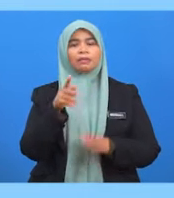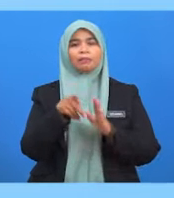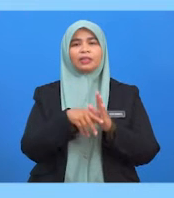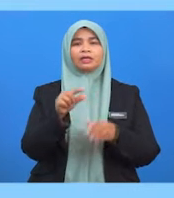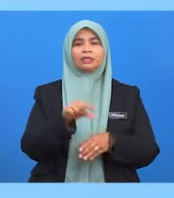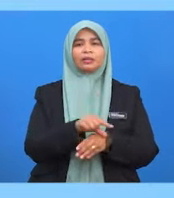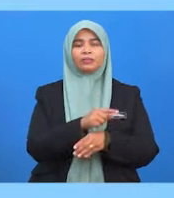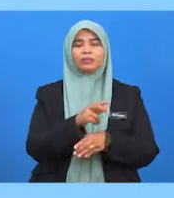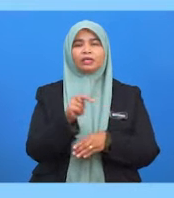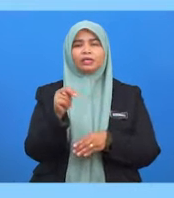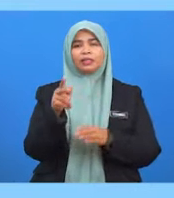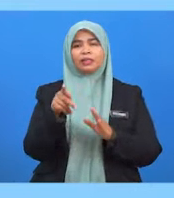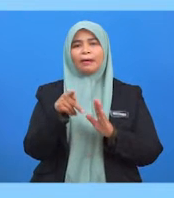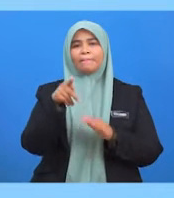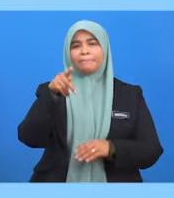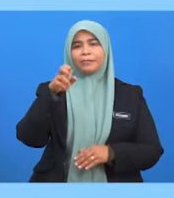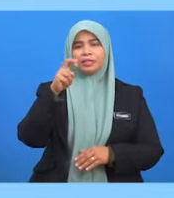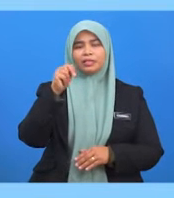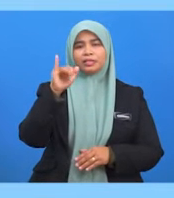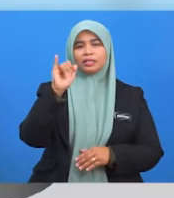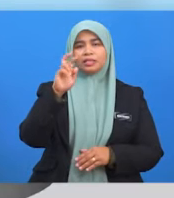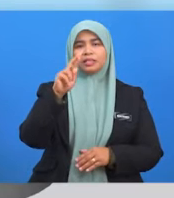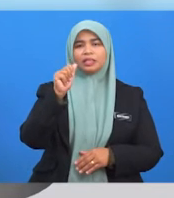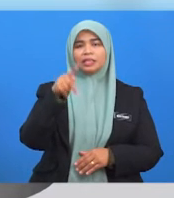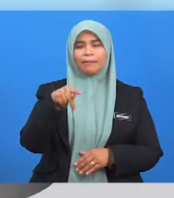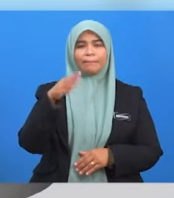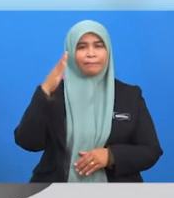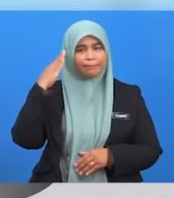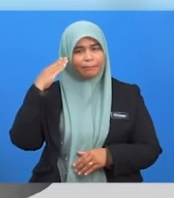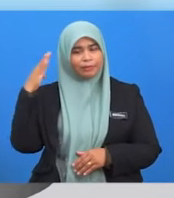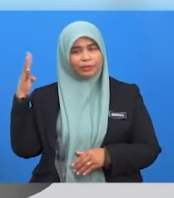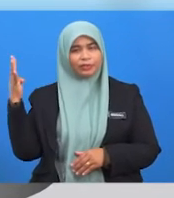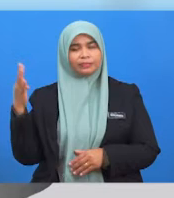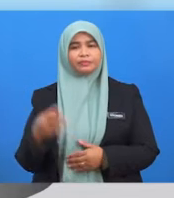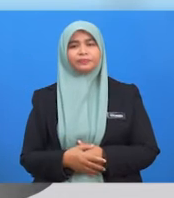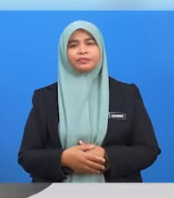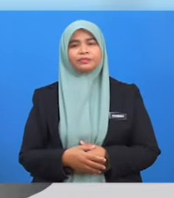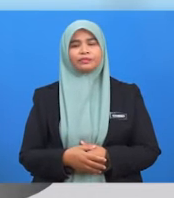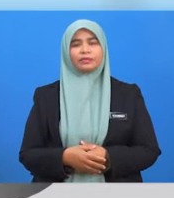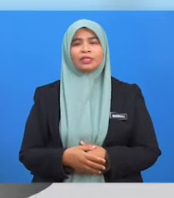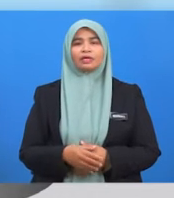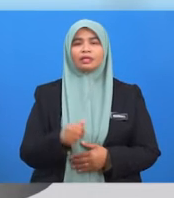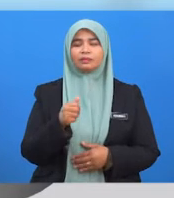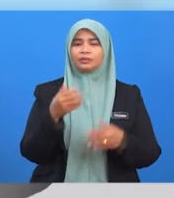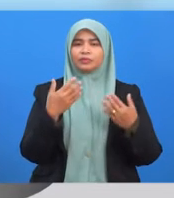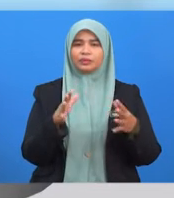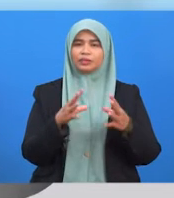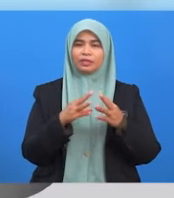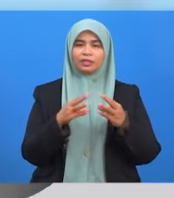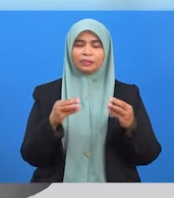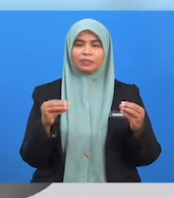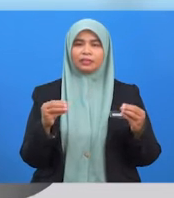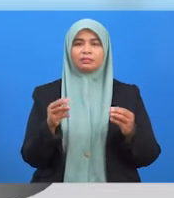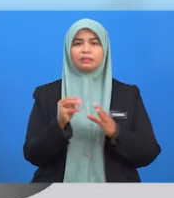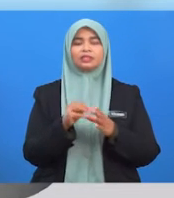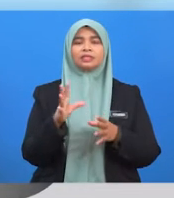melalui penggunaan penyerap bunyi. Dengan itu, murid-murid, kamu telah